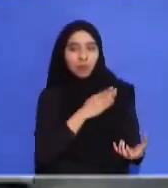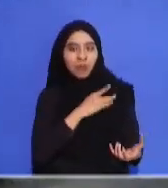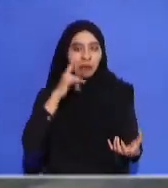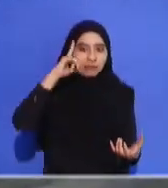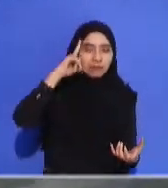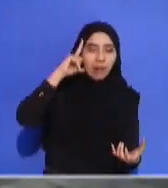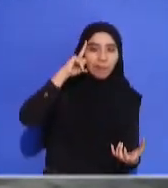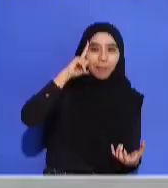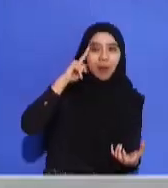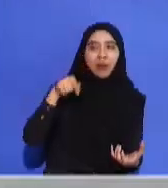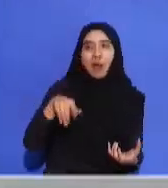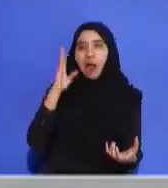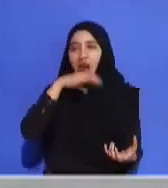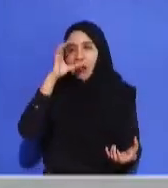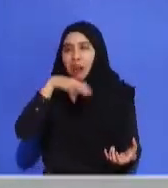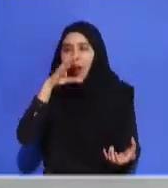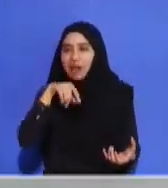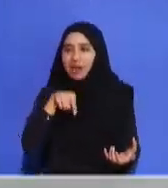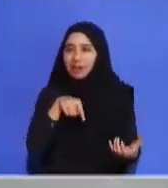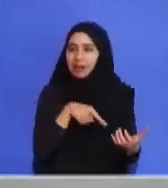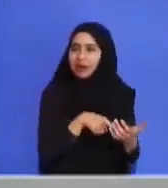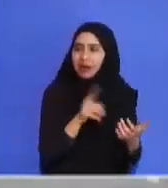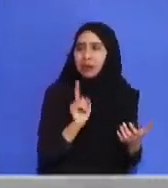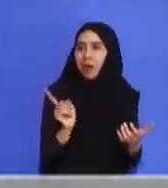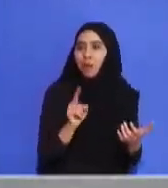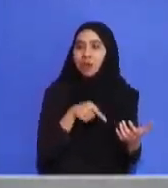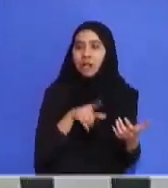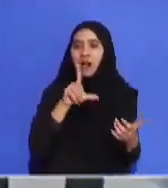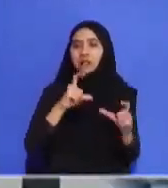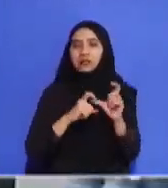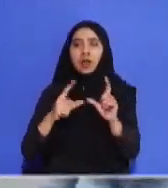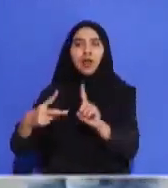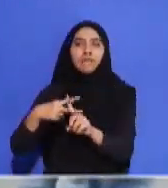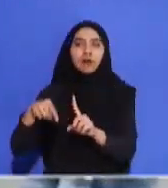homologasi untuk menunda penerbitan slf